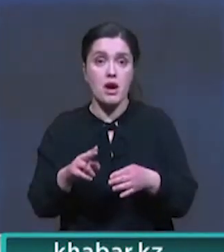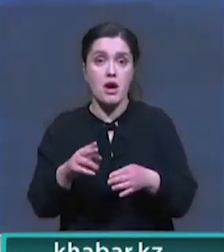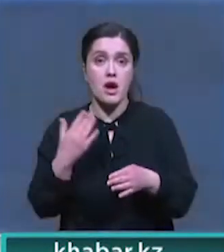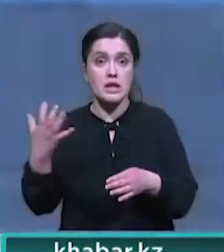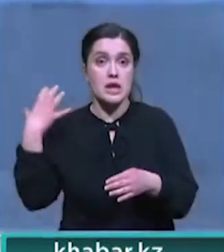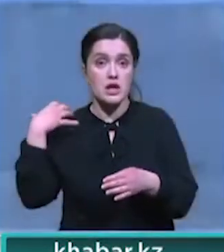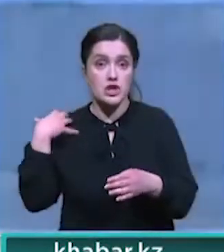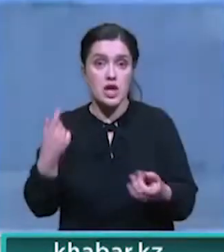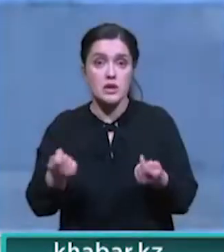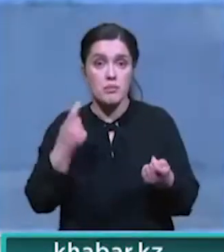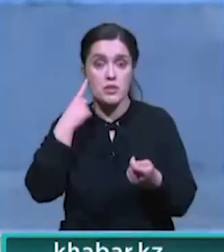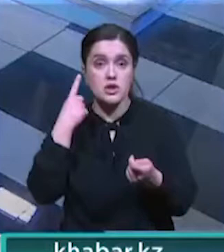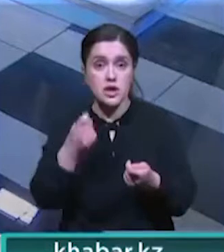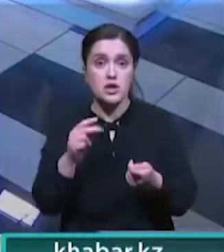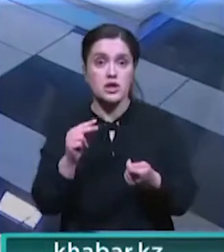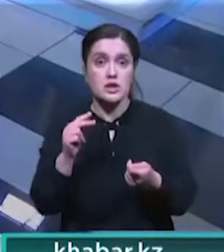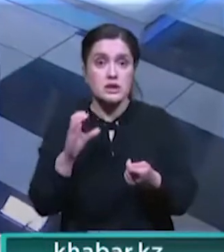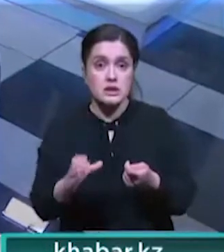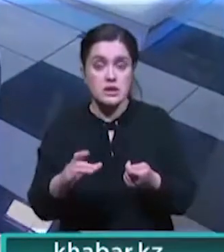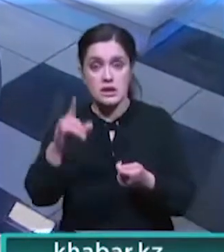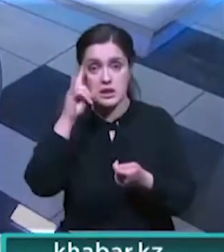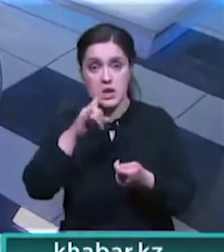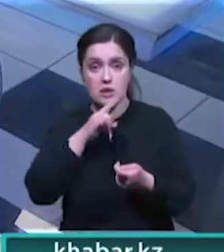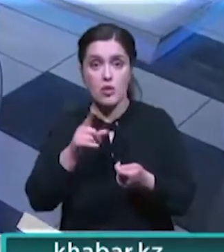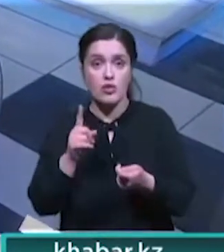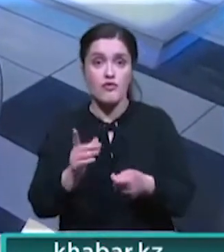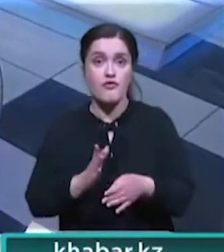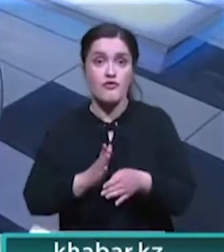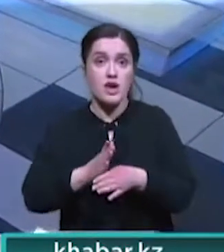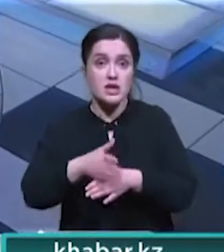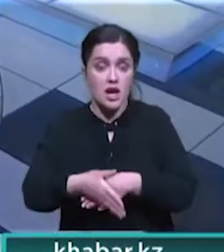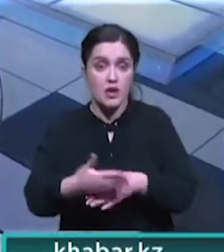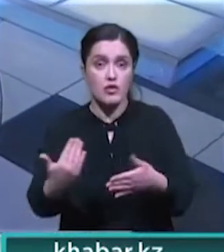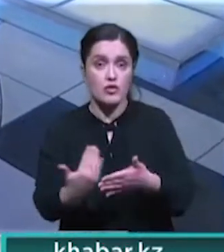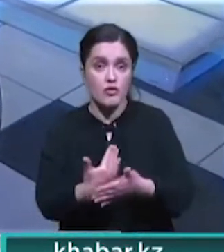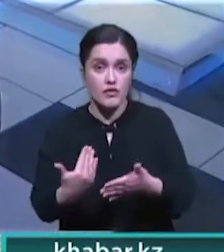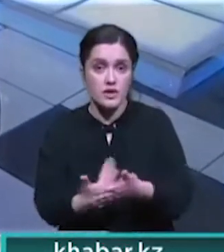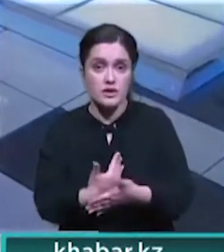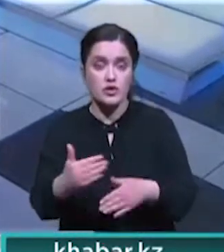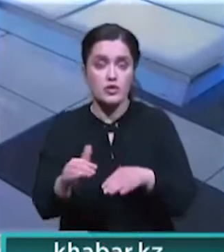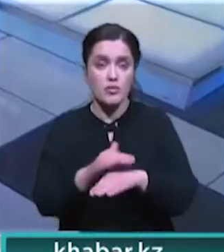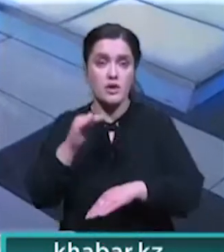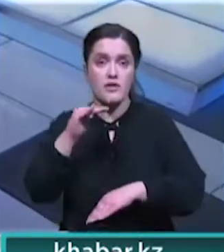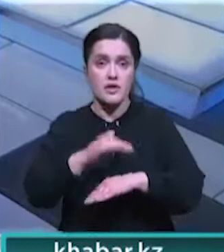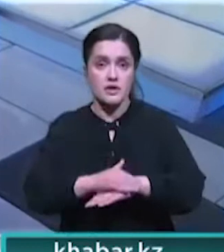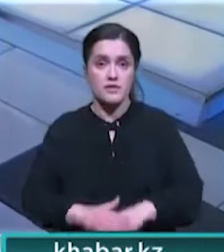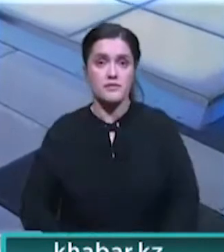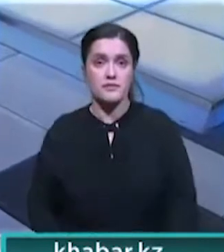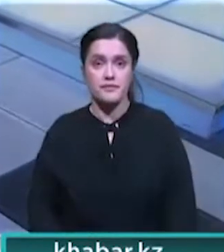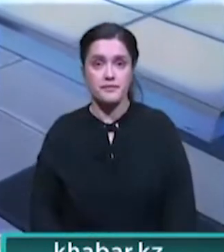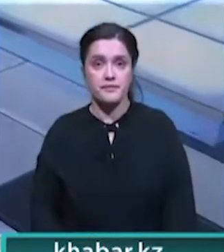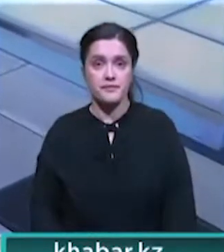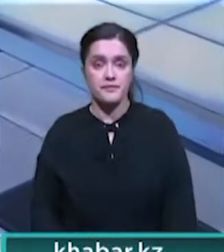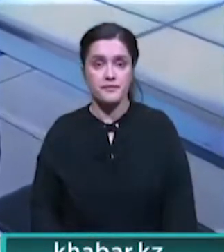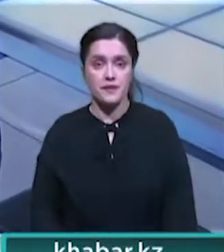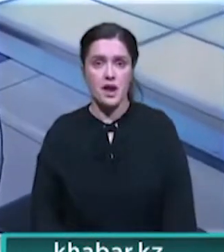Амриным, начальником департамента предупреждения чрезвычайных ситуаций МЧС Казахстана. Он у нас в гостях. Добрый вечер. Спасибо, что нашли время